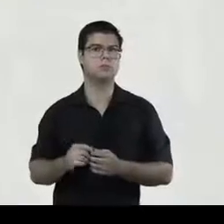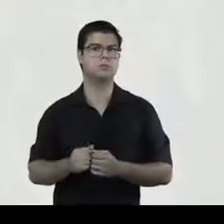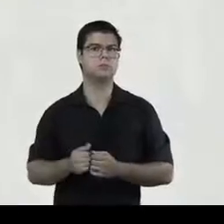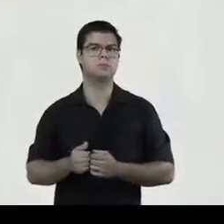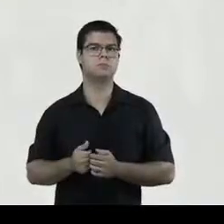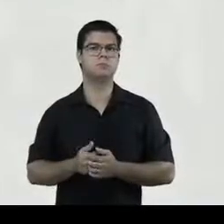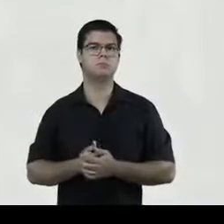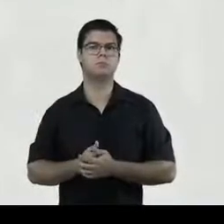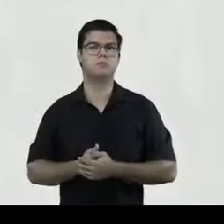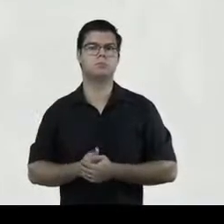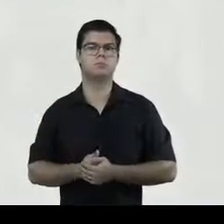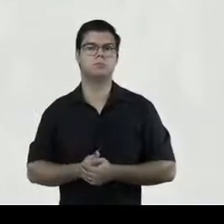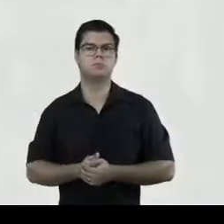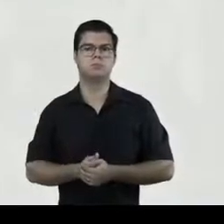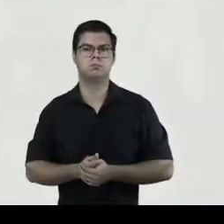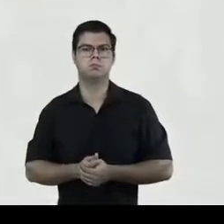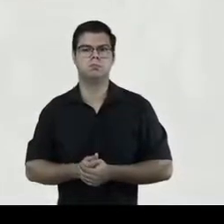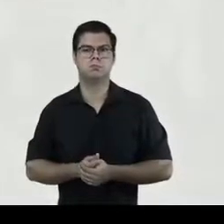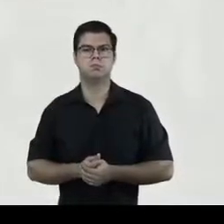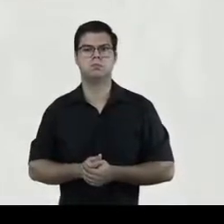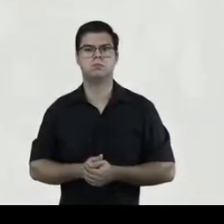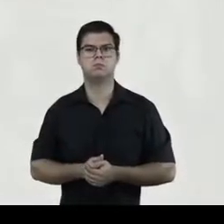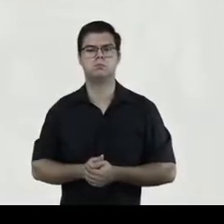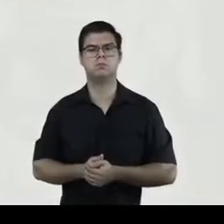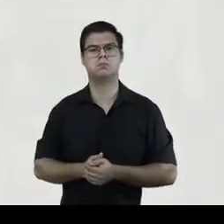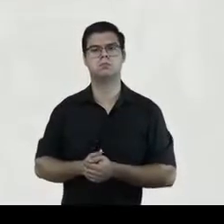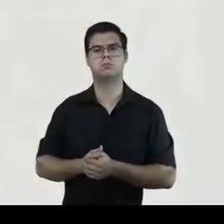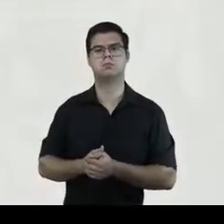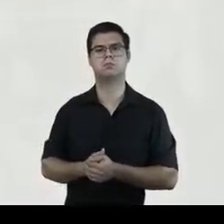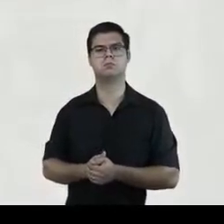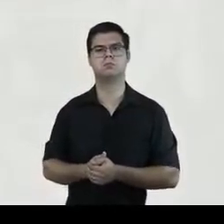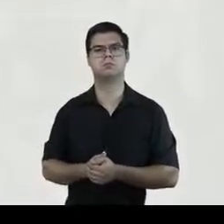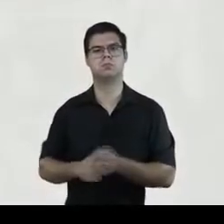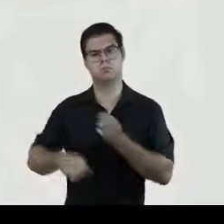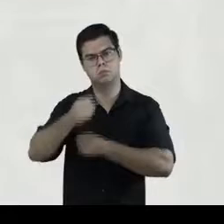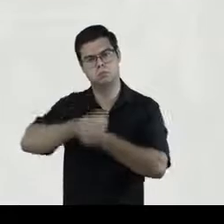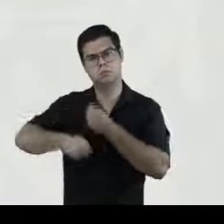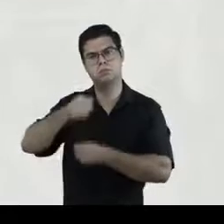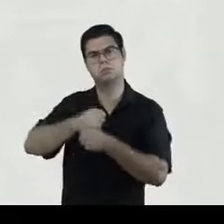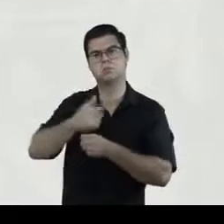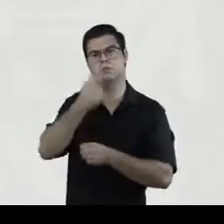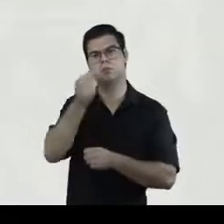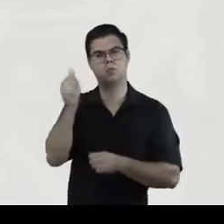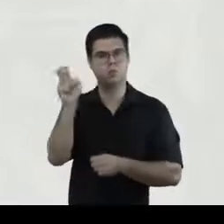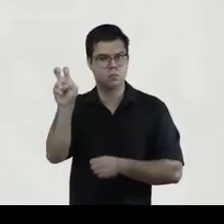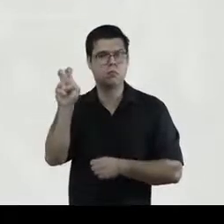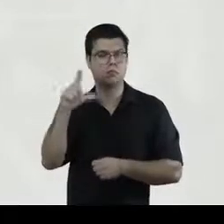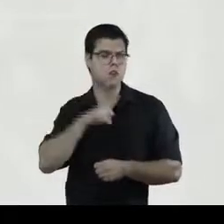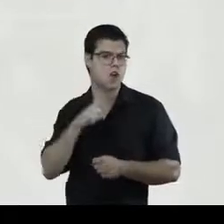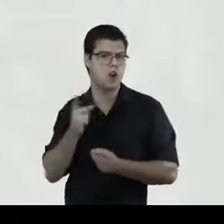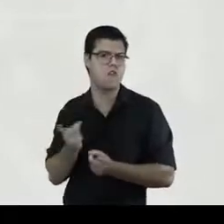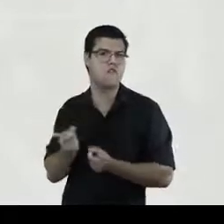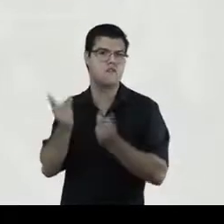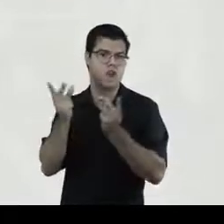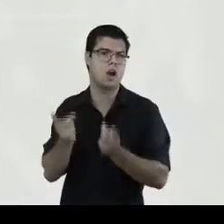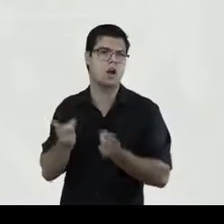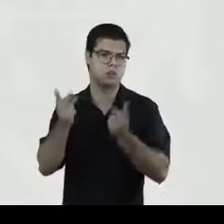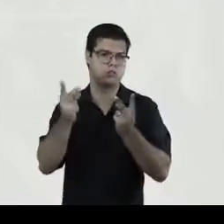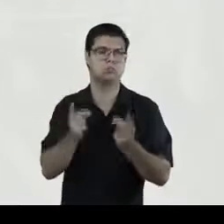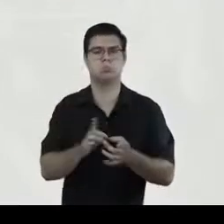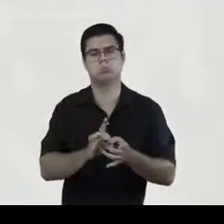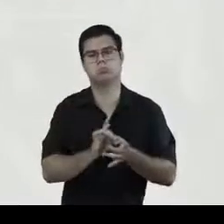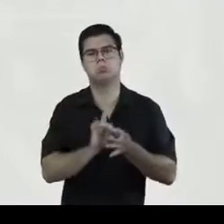en 2015 en vente publique à Paris qui a fait 430 000 euros.